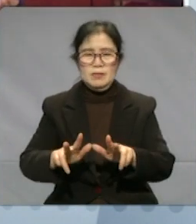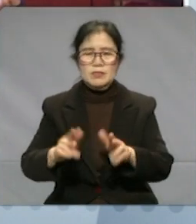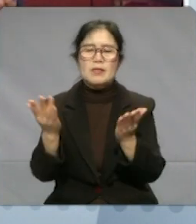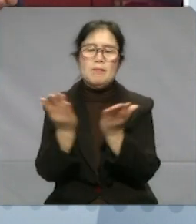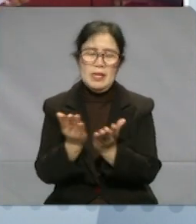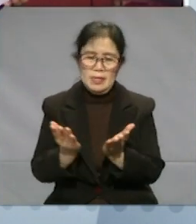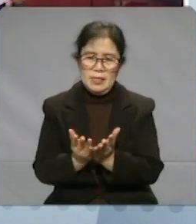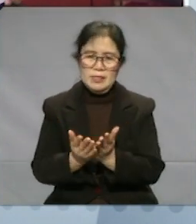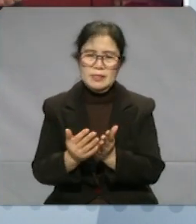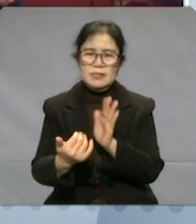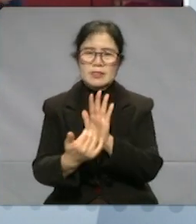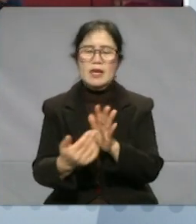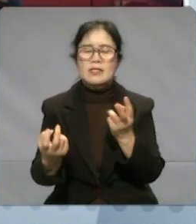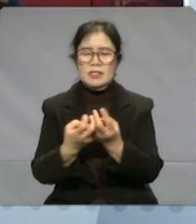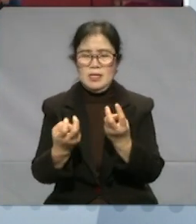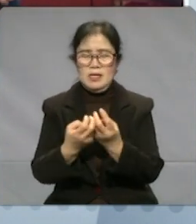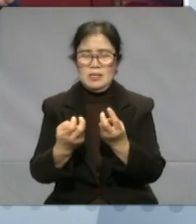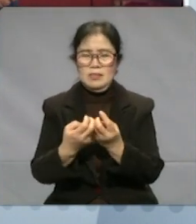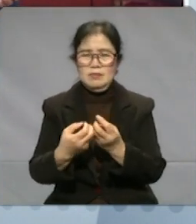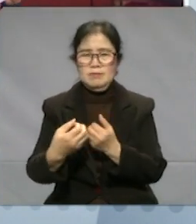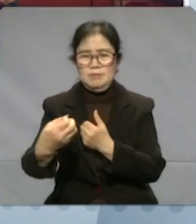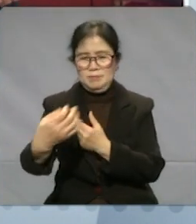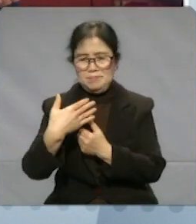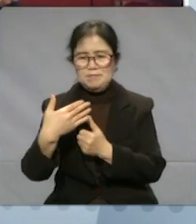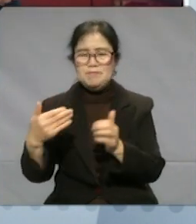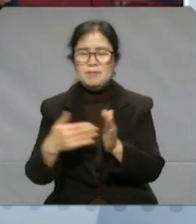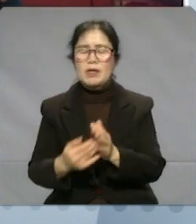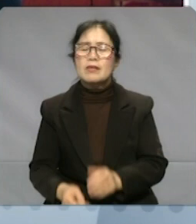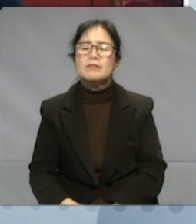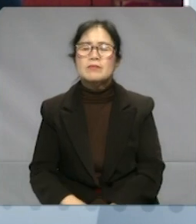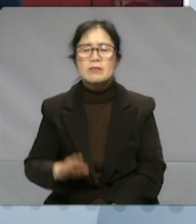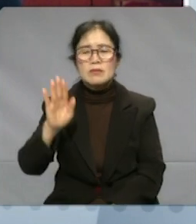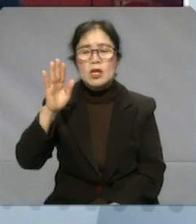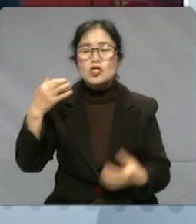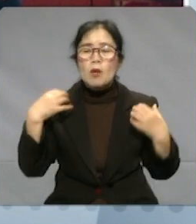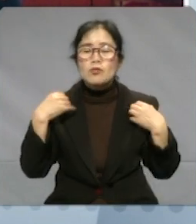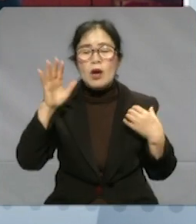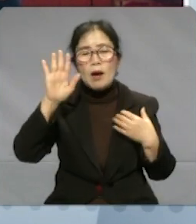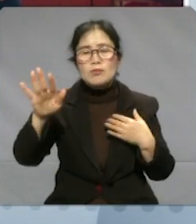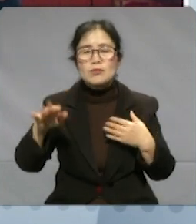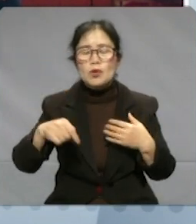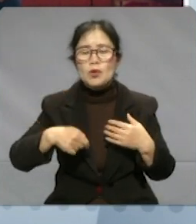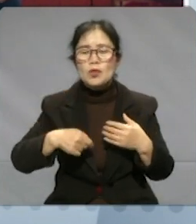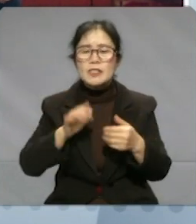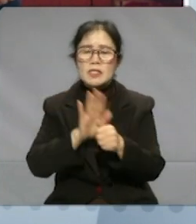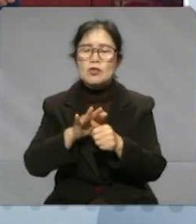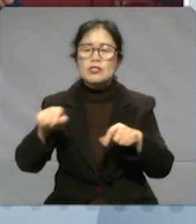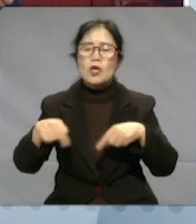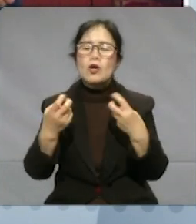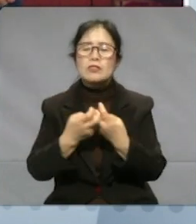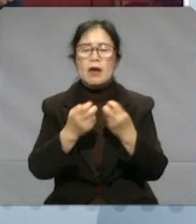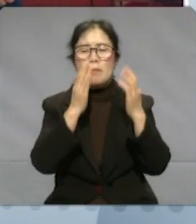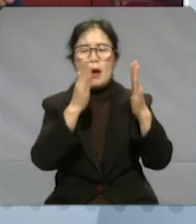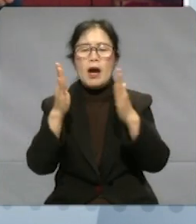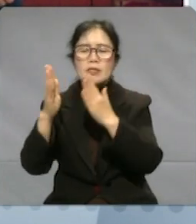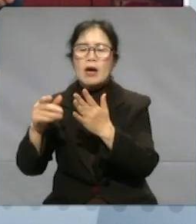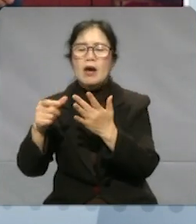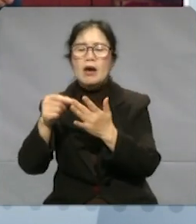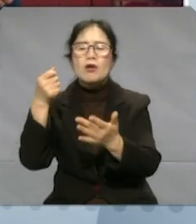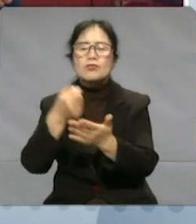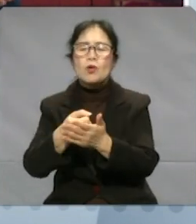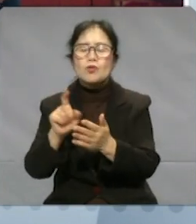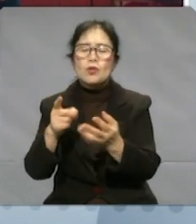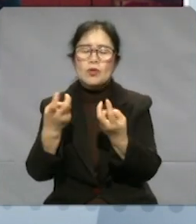맞는 대책을 좀 짚어주셨는데 그렇다면 정부가 앞으로 소상공인을 위한 지원 정책의 방향을 어떻게 좀 설정을 해야